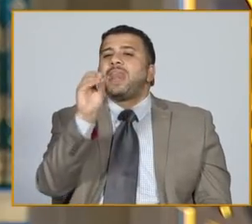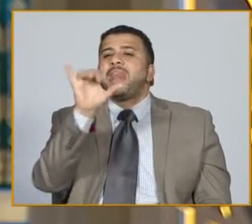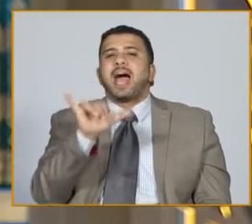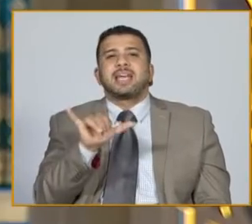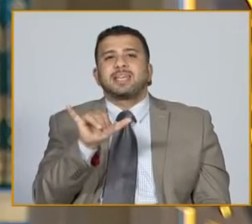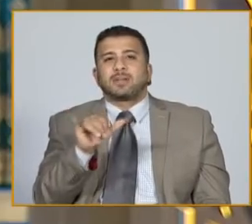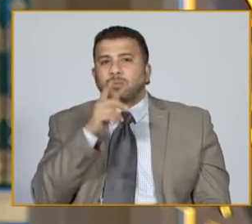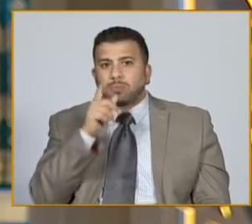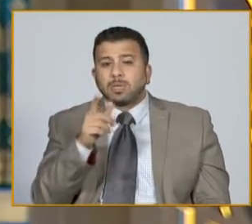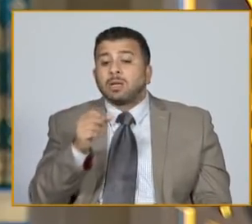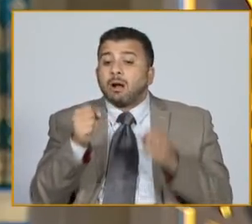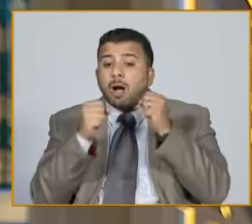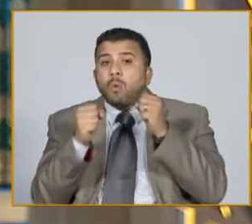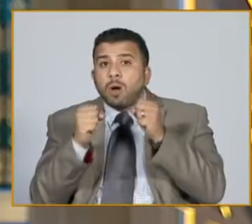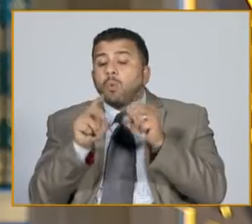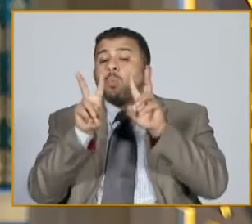منها النهي شديد،